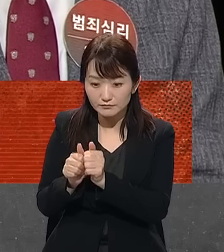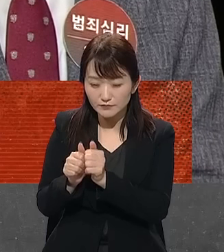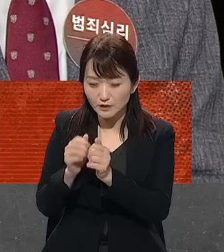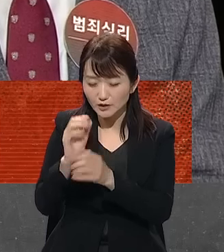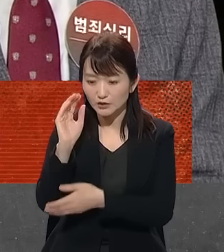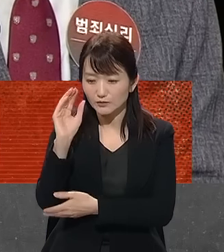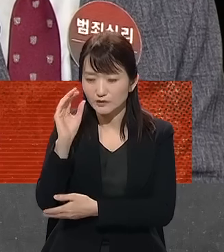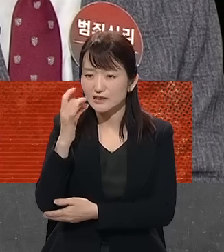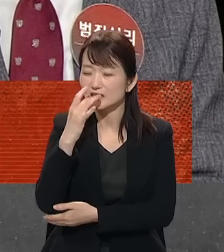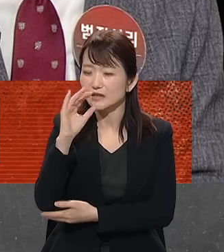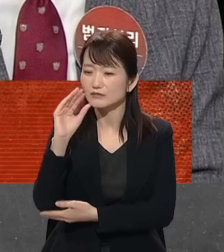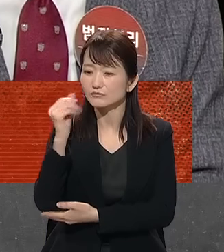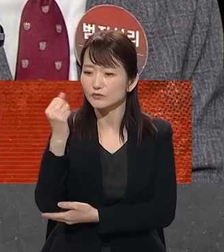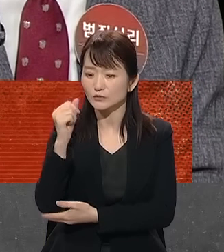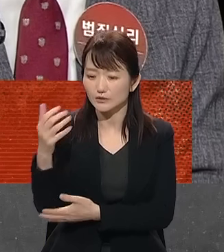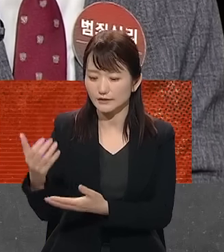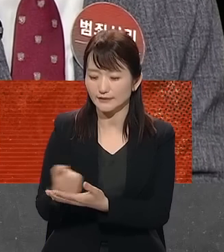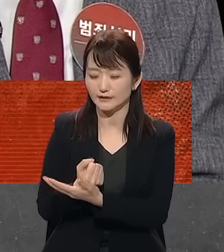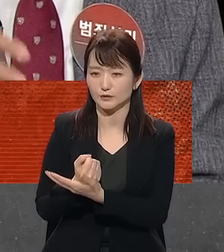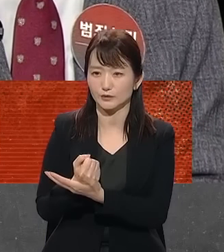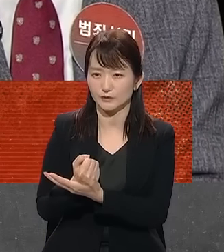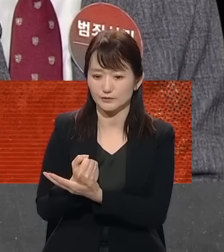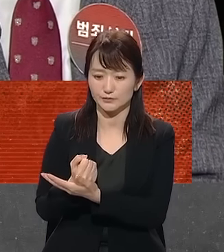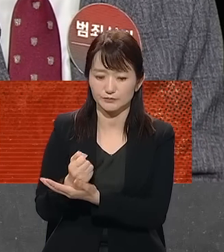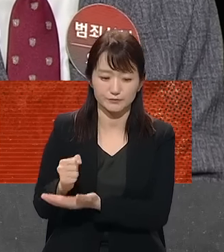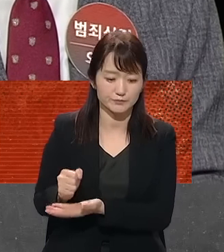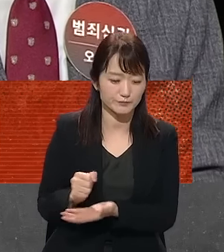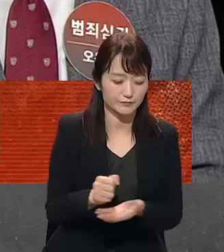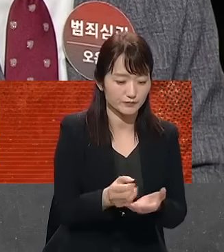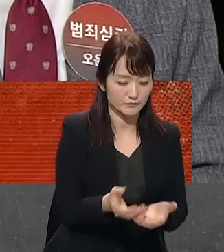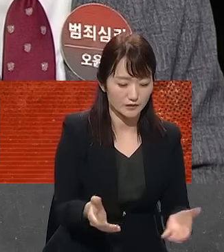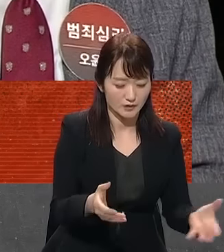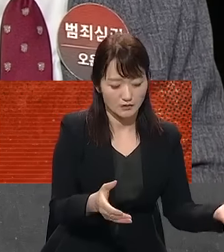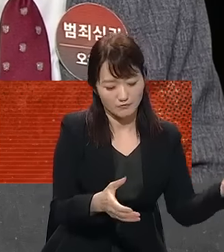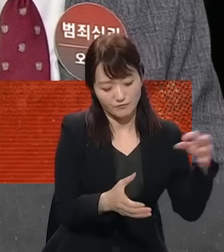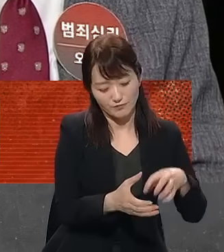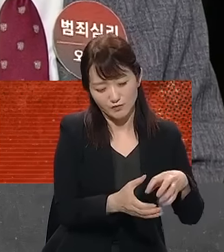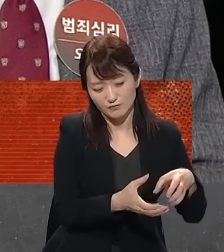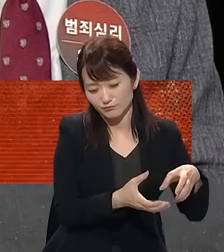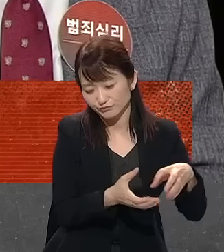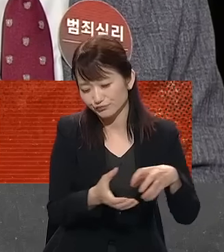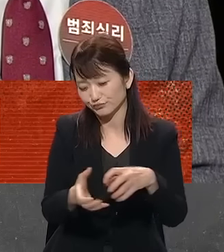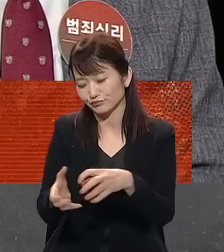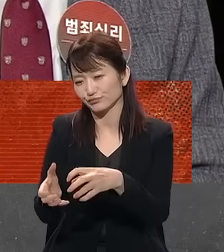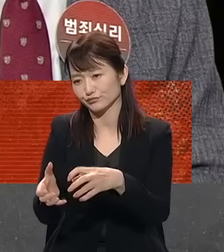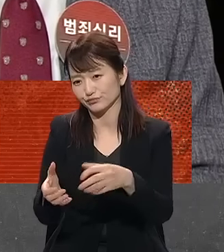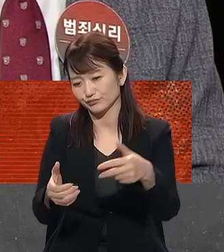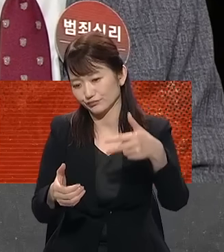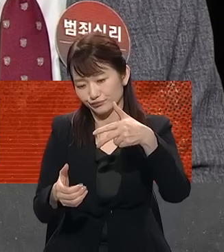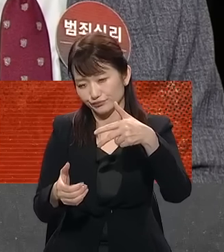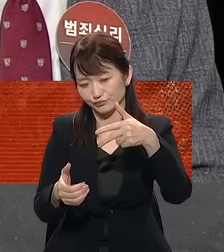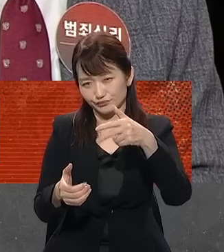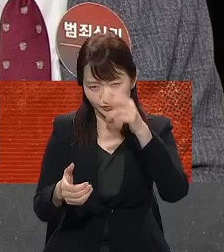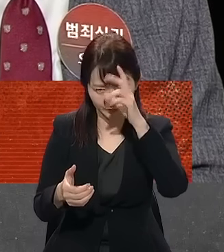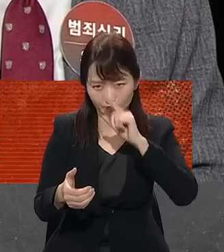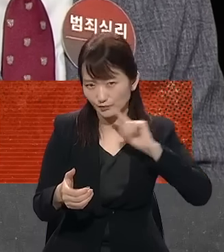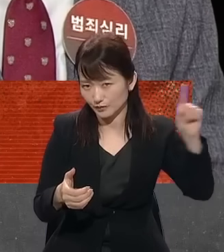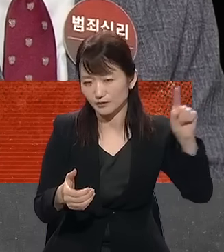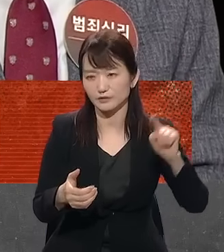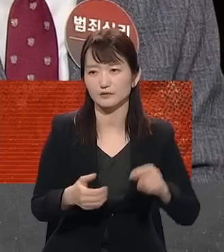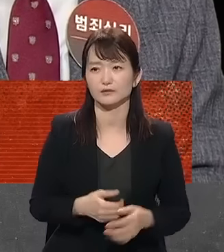챙겨와 가지고 그 그 화분을 딱 거기다 넣고 가는 모습이 포착이 됐습니다 그래서 바로 이제 경찰에 신고를